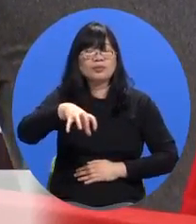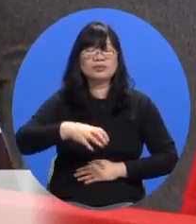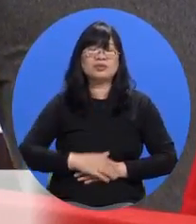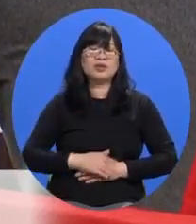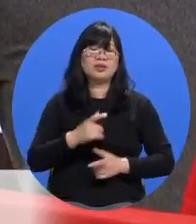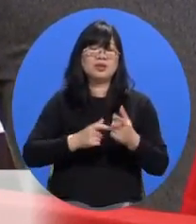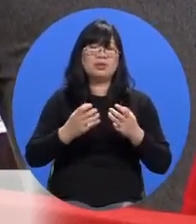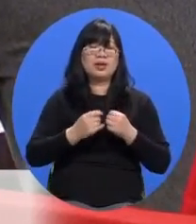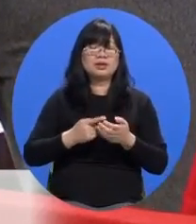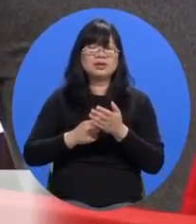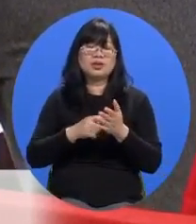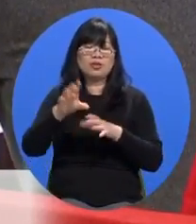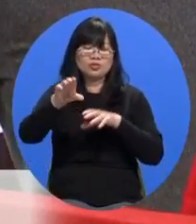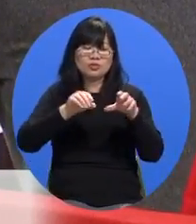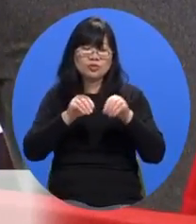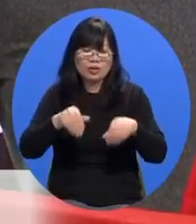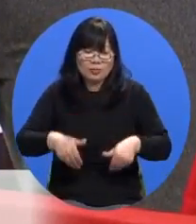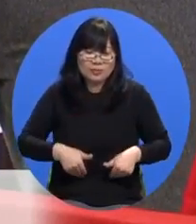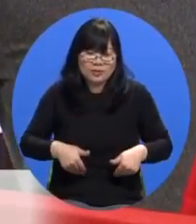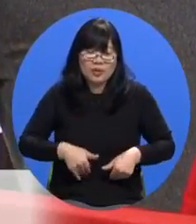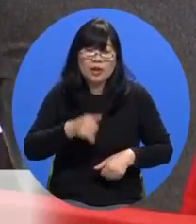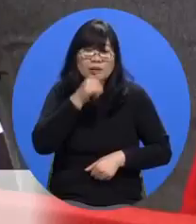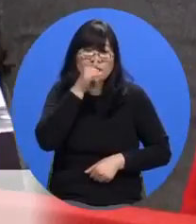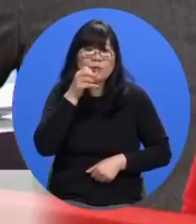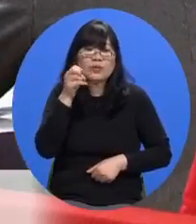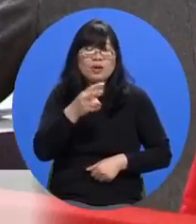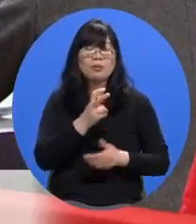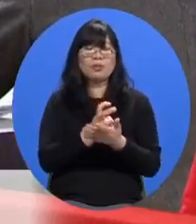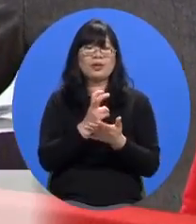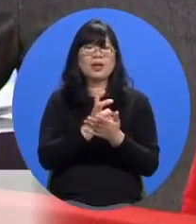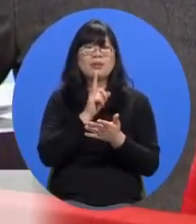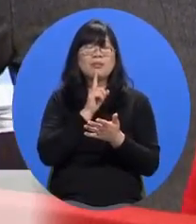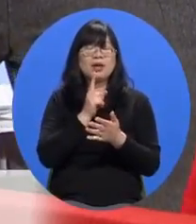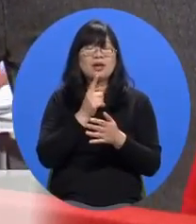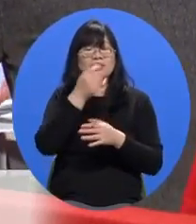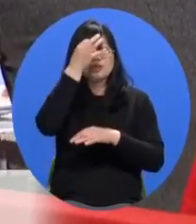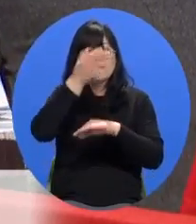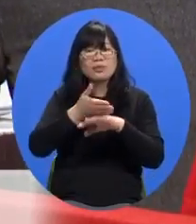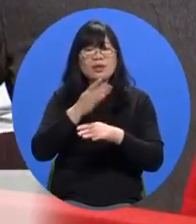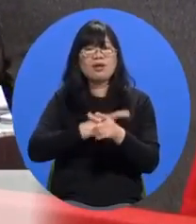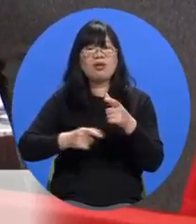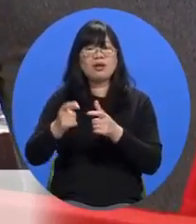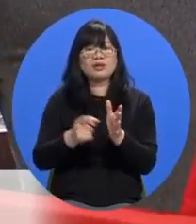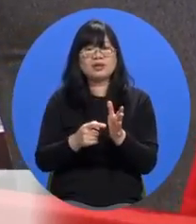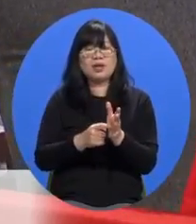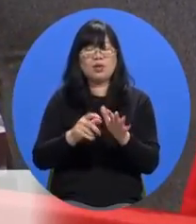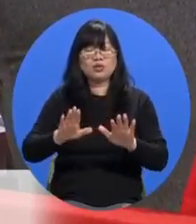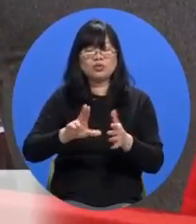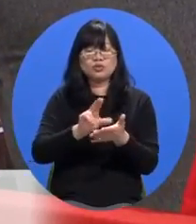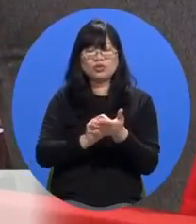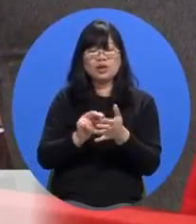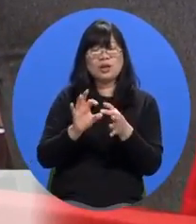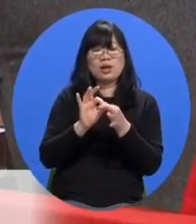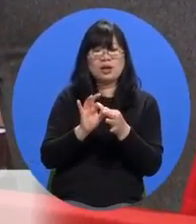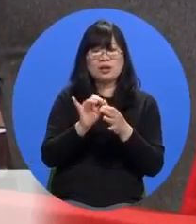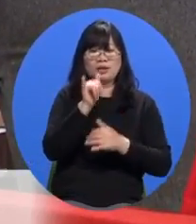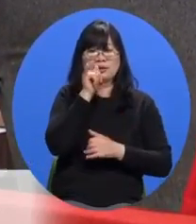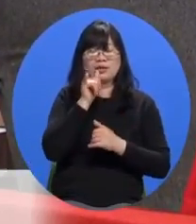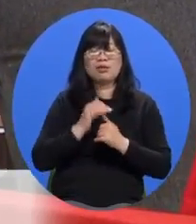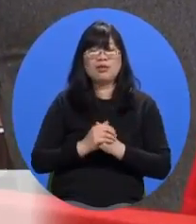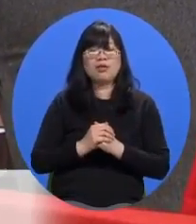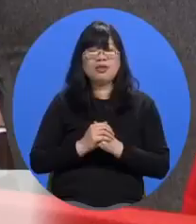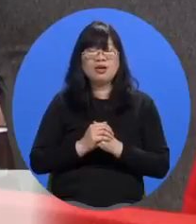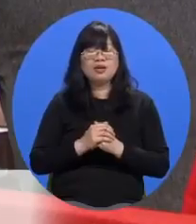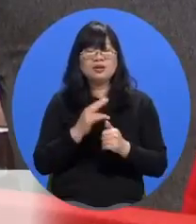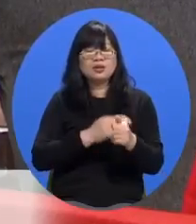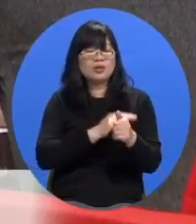더 많은 의견 수렴도 좀 필요하다는 생각이 들고 이제 법제를 또 말씀드려서 죄송한데 더 시급한 거는 오늘 주제와 관련해서는 그